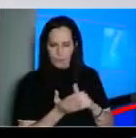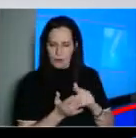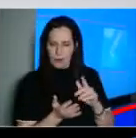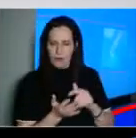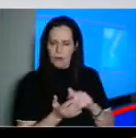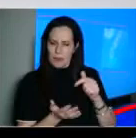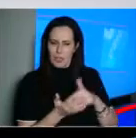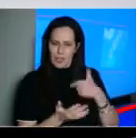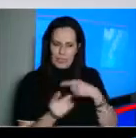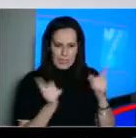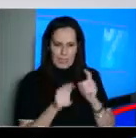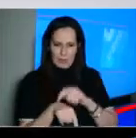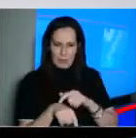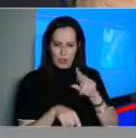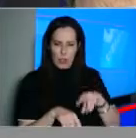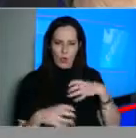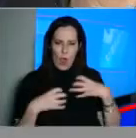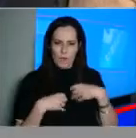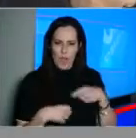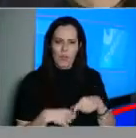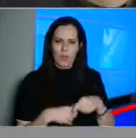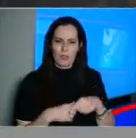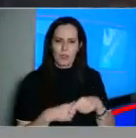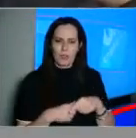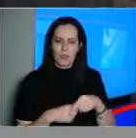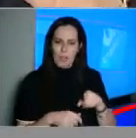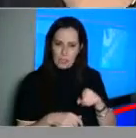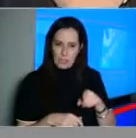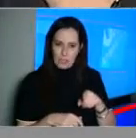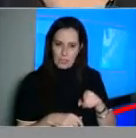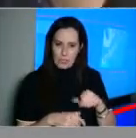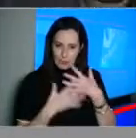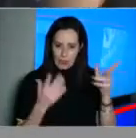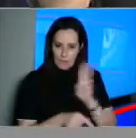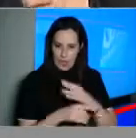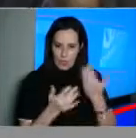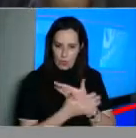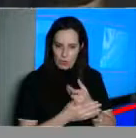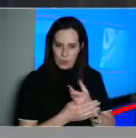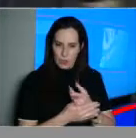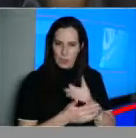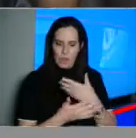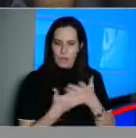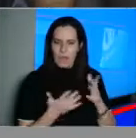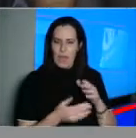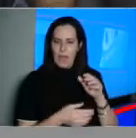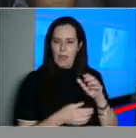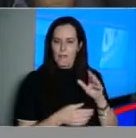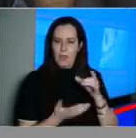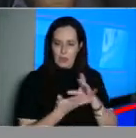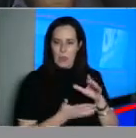רותם, היות ואני קצר היום, כי יש לי עוד הופעה פה באולפן, זה כנראה מתברר כפייק ניוז, זה מחוץ לשולחן, ואלי סבתי